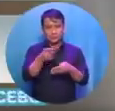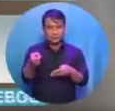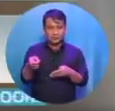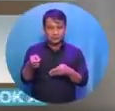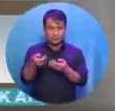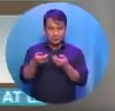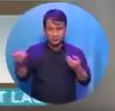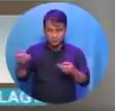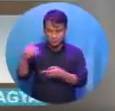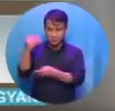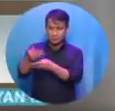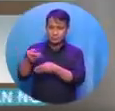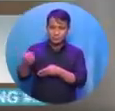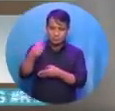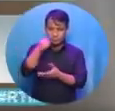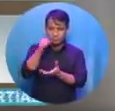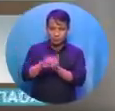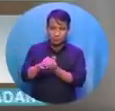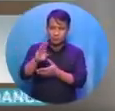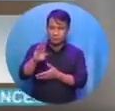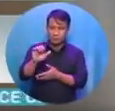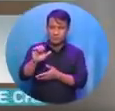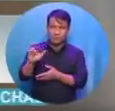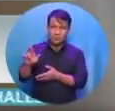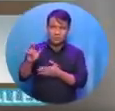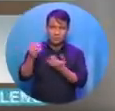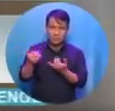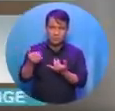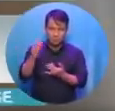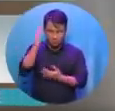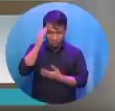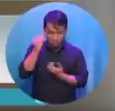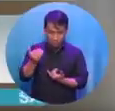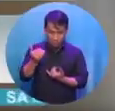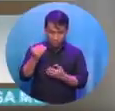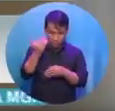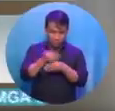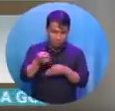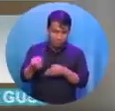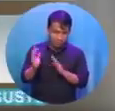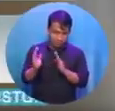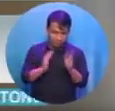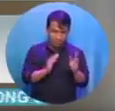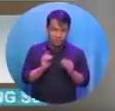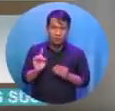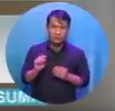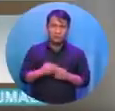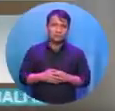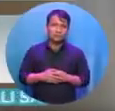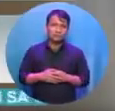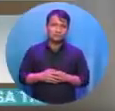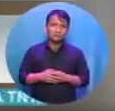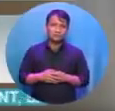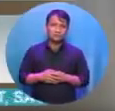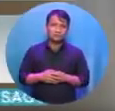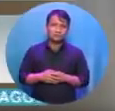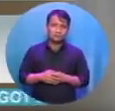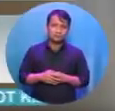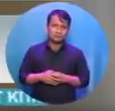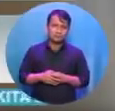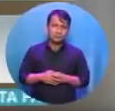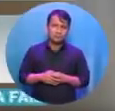sa Baler. Na-lockdown yung asawa sa Baler. Ngayon na alam mo na may asawa na, anong plano, ma'am? Eh, pilit ko naman po,